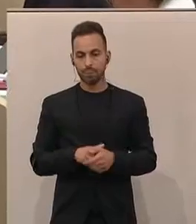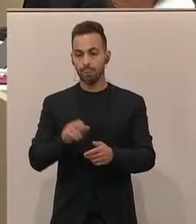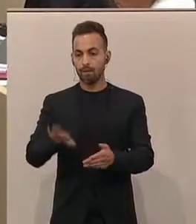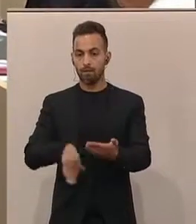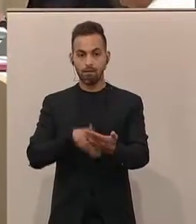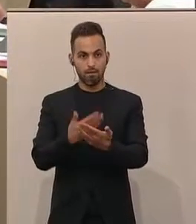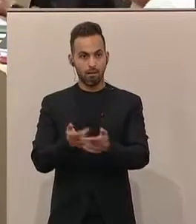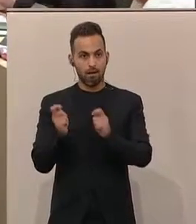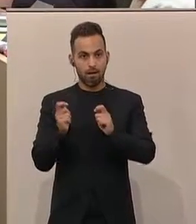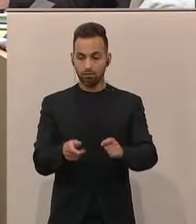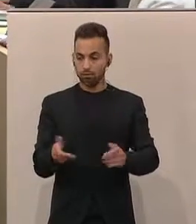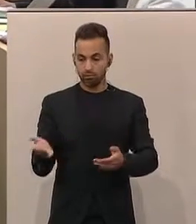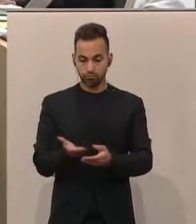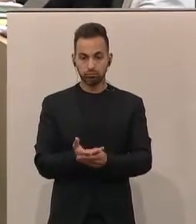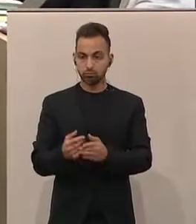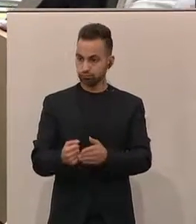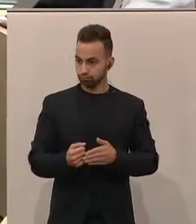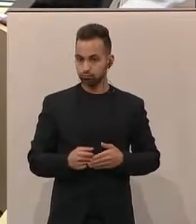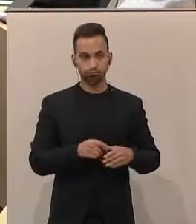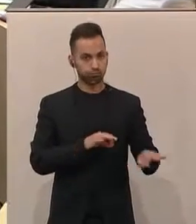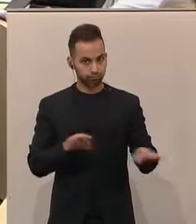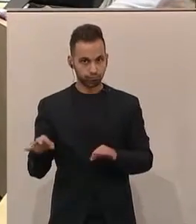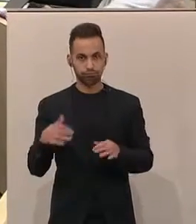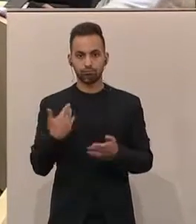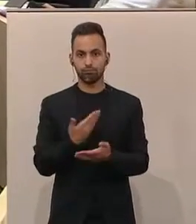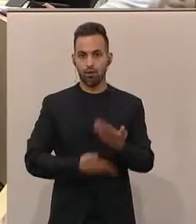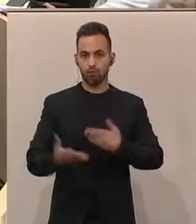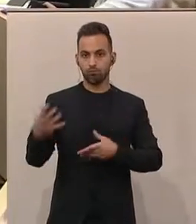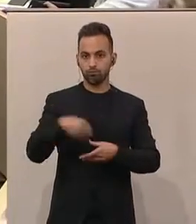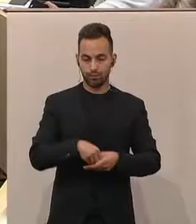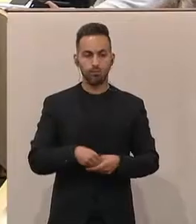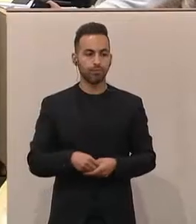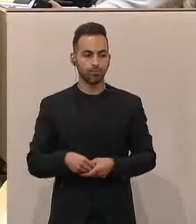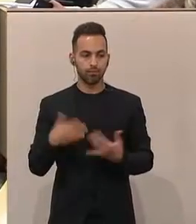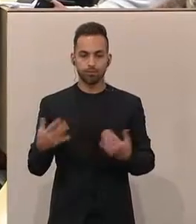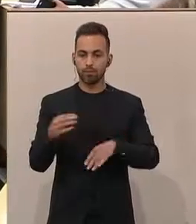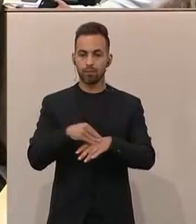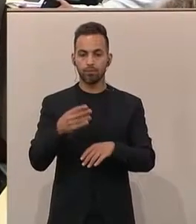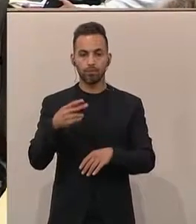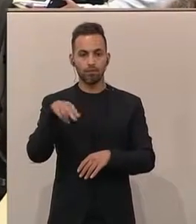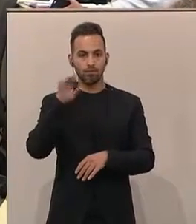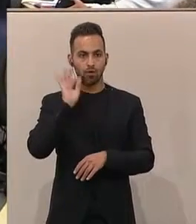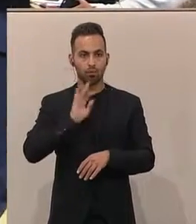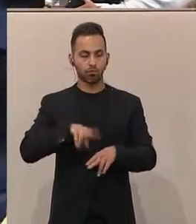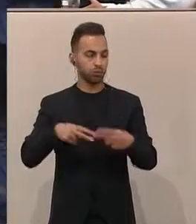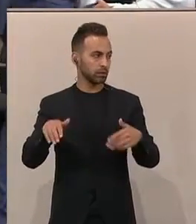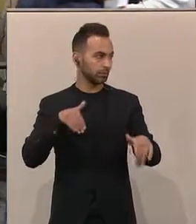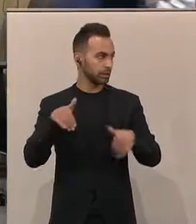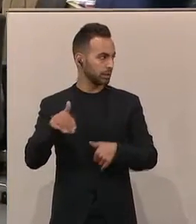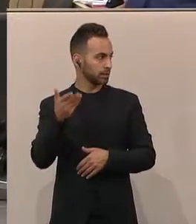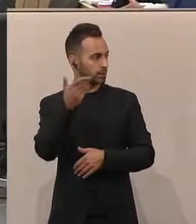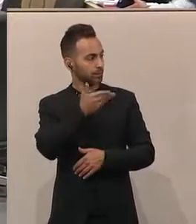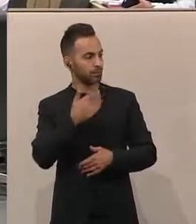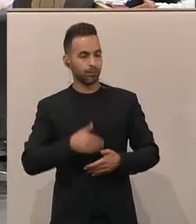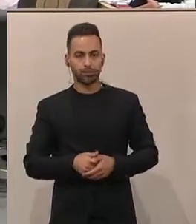Erwachsenenschutzgesetz mit Säumniszuschlägen bei der Anmeldung von Mitarbeitern zu tun hat, dann lautet die Antwort gar nichts. Beschlossen wird